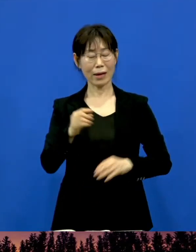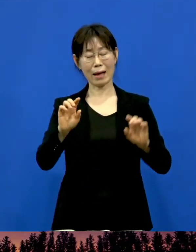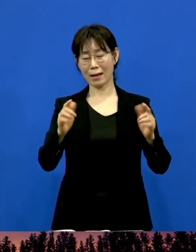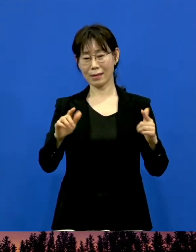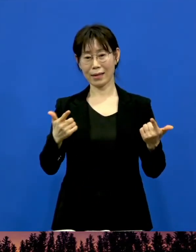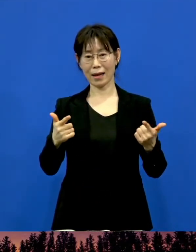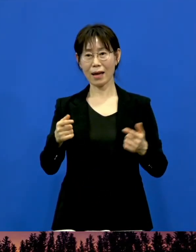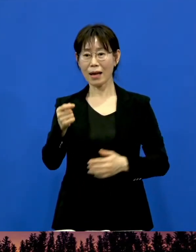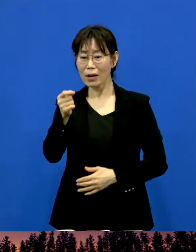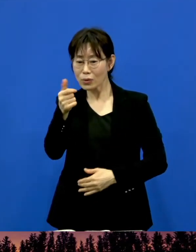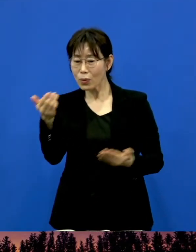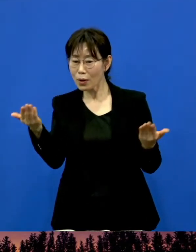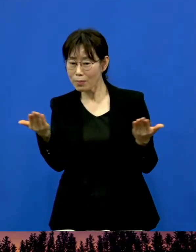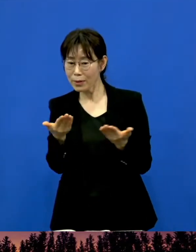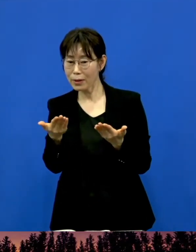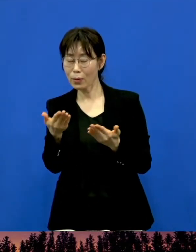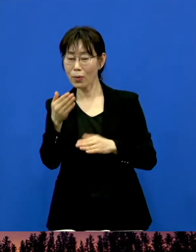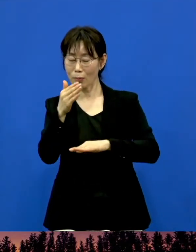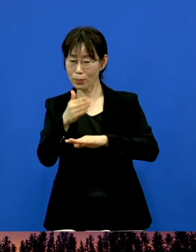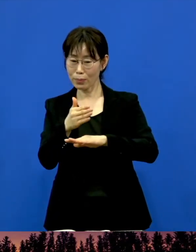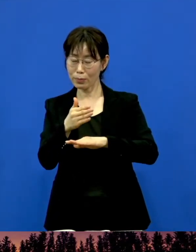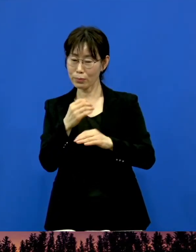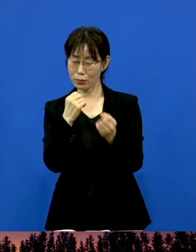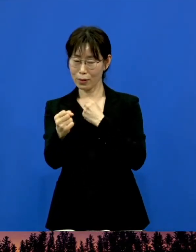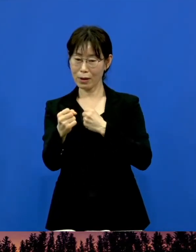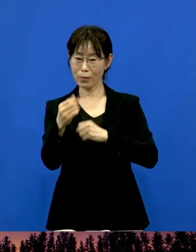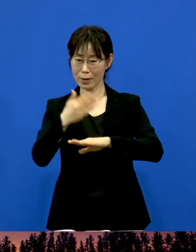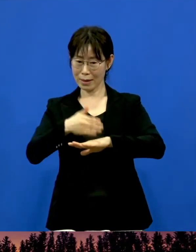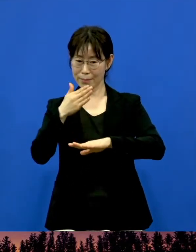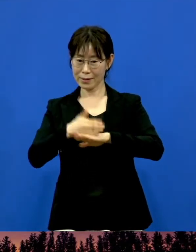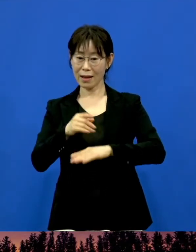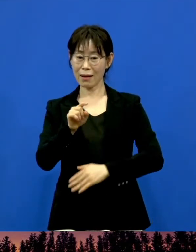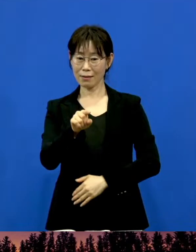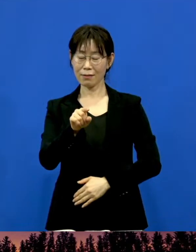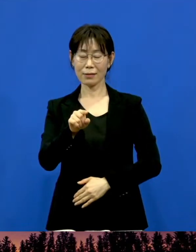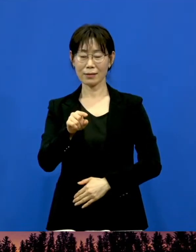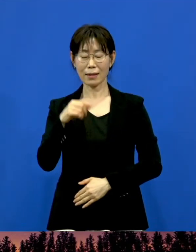앞에서도 Thank you God 할 수 있어야 그게 영성이에요.